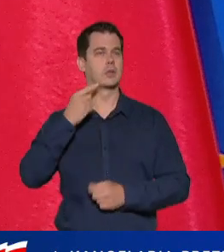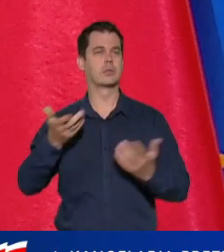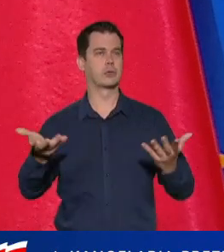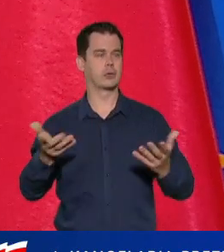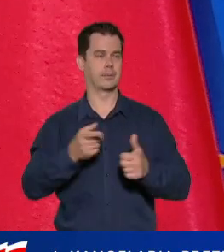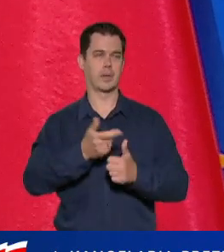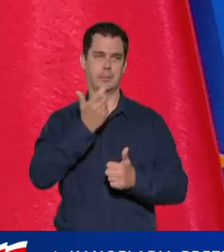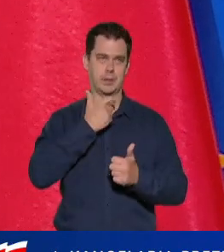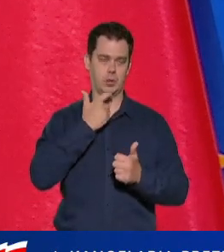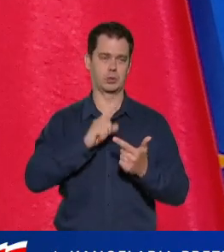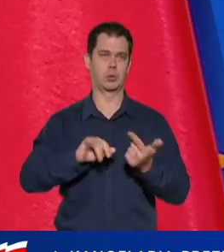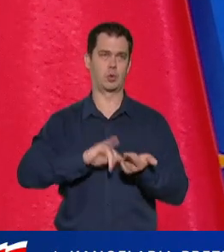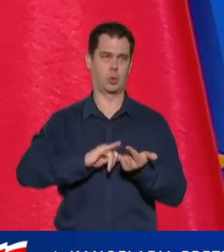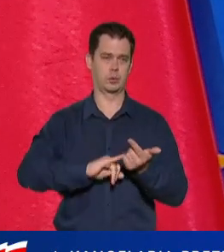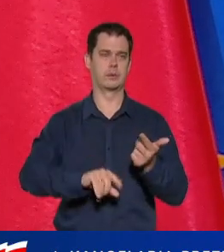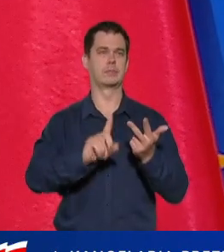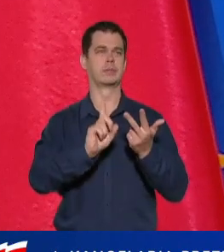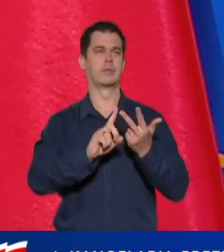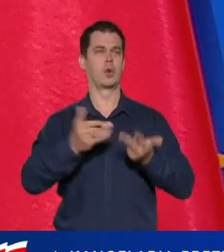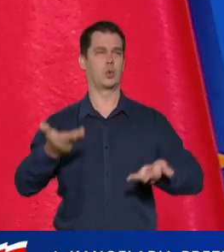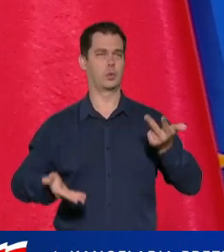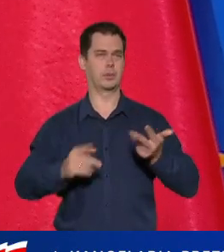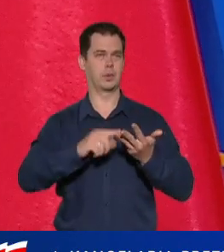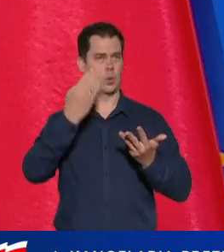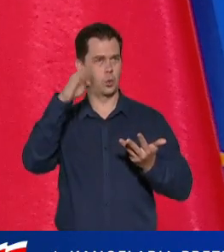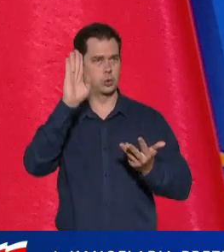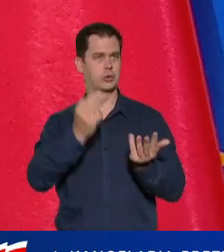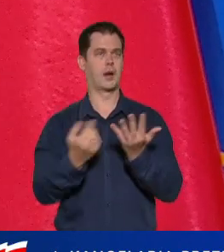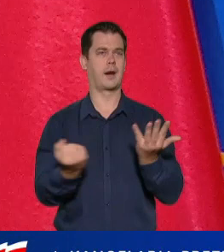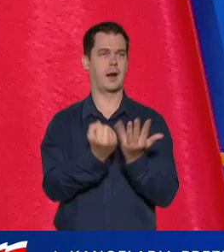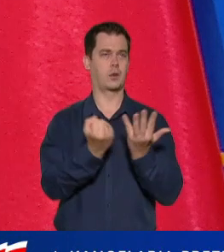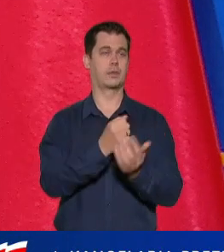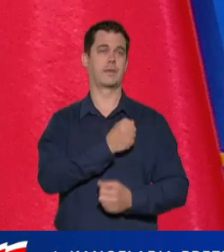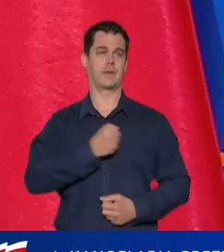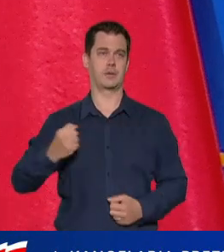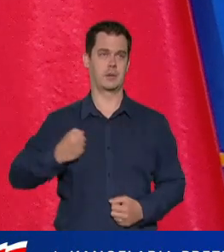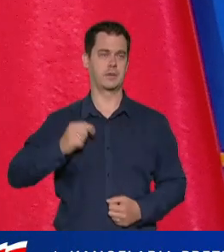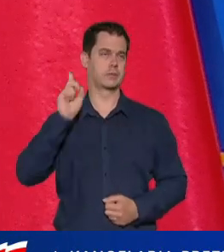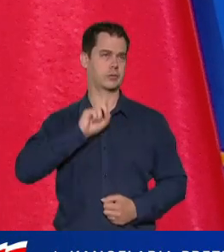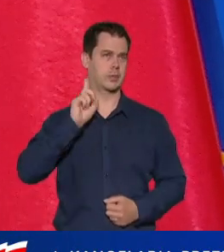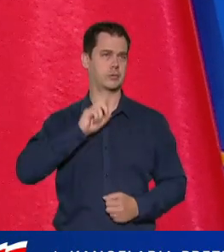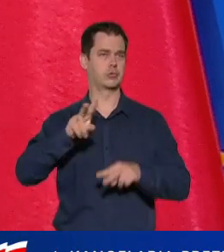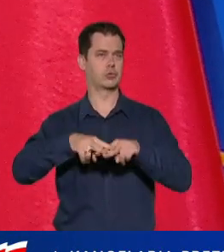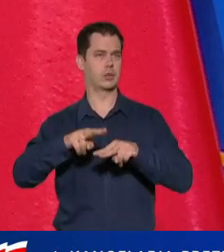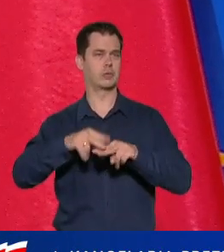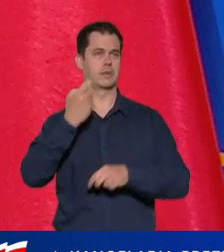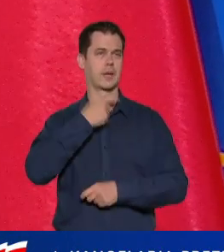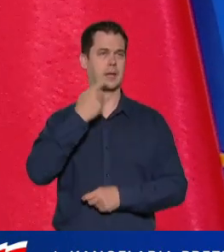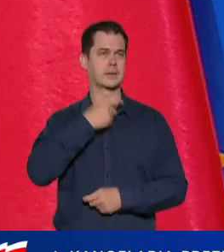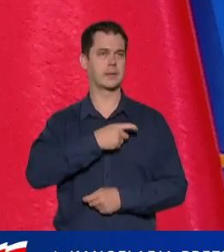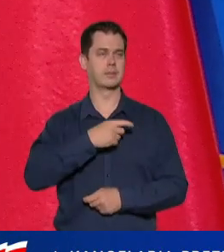innymi Bydgoszcz, Toruń, Lublin, Łódź, Kraków, Warszawa, Przemyśl, Rzeszów,